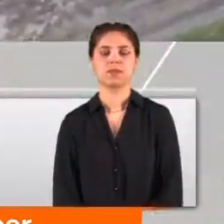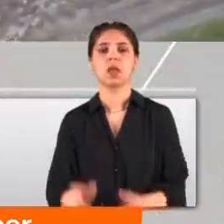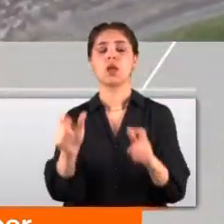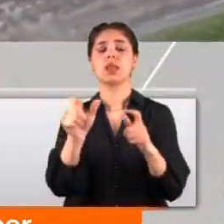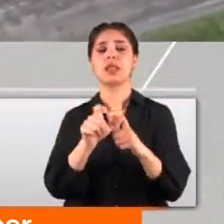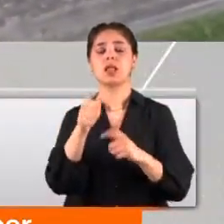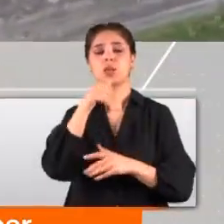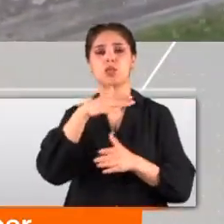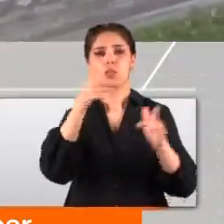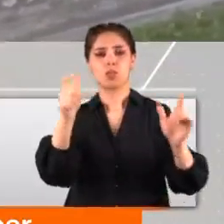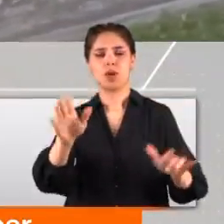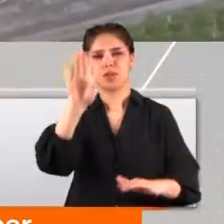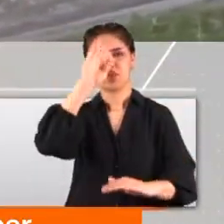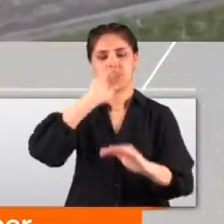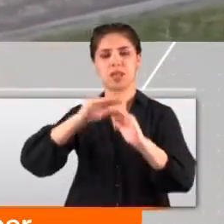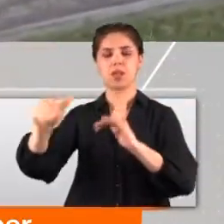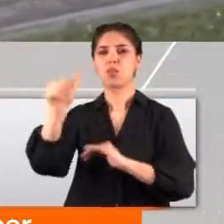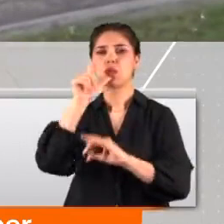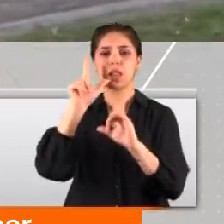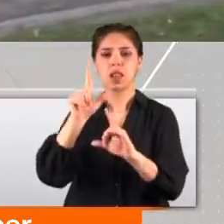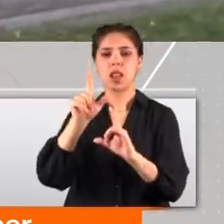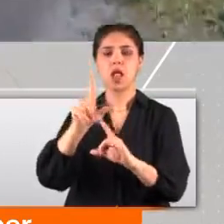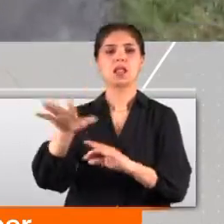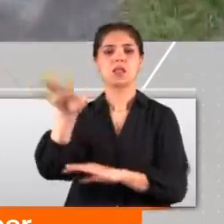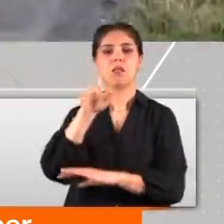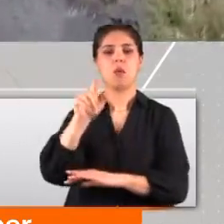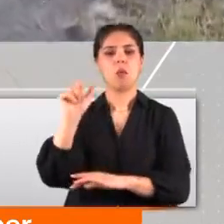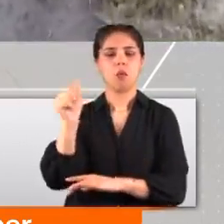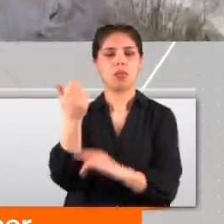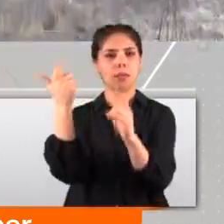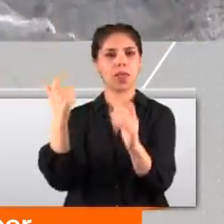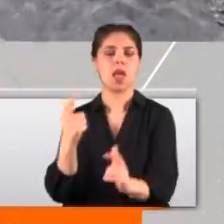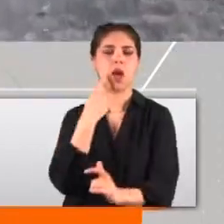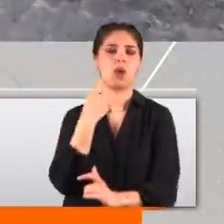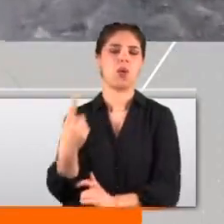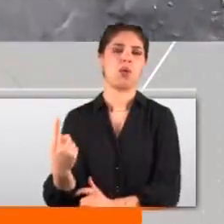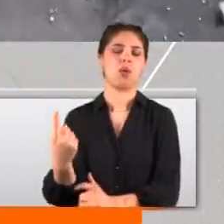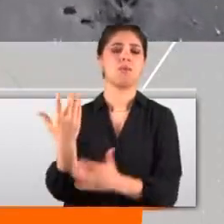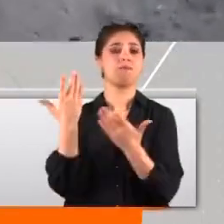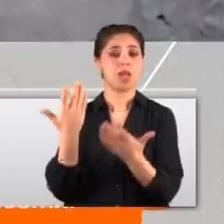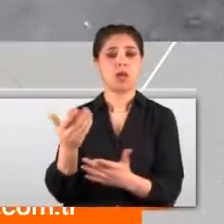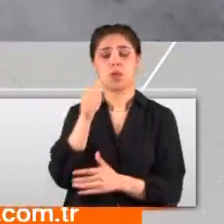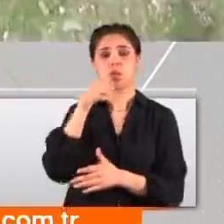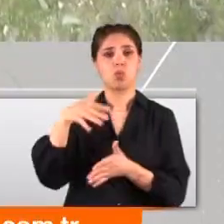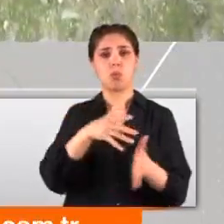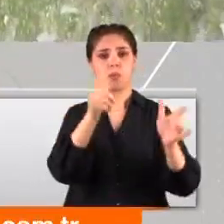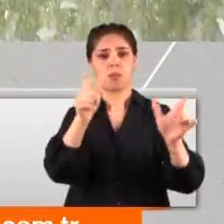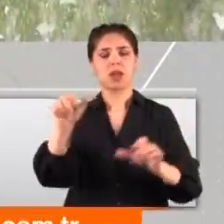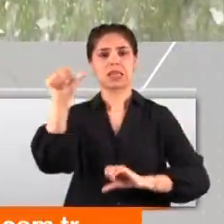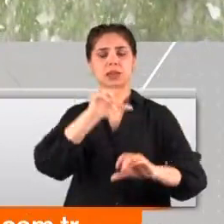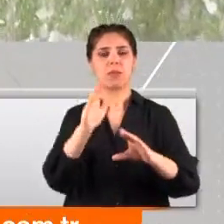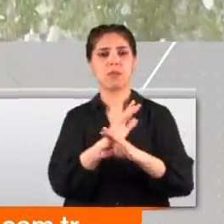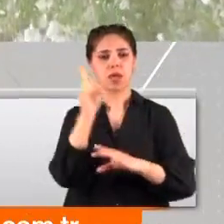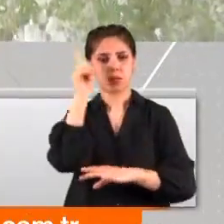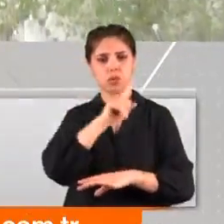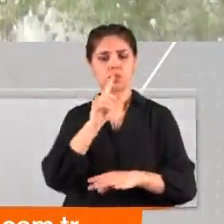Sazlıbosna Barajı İstanbulluların su ihtiyacını karşılayan en önemli kaynaklardan biri. Ama baraja dökülen kimyevi madde